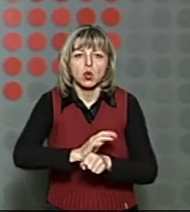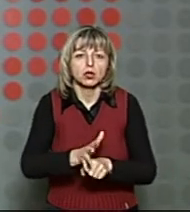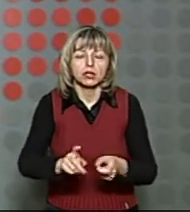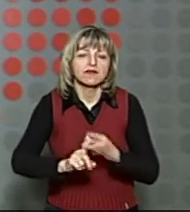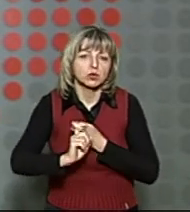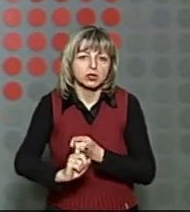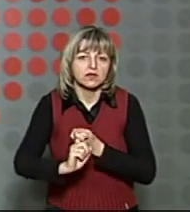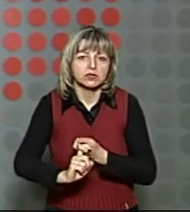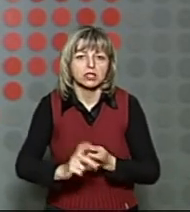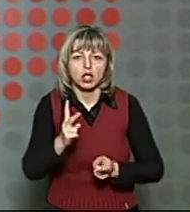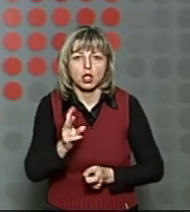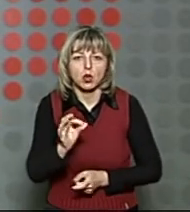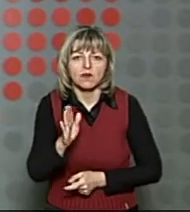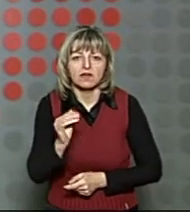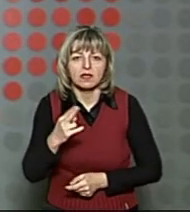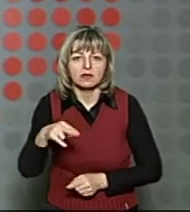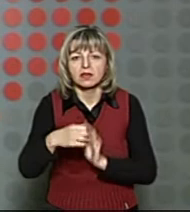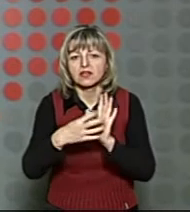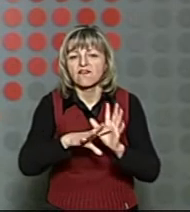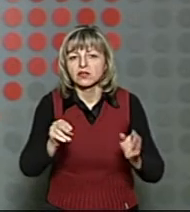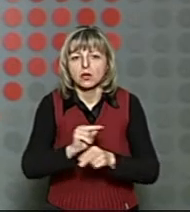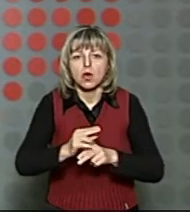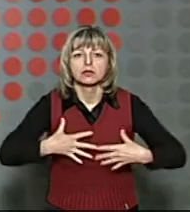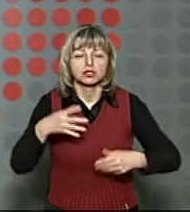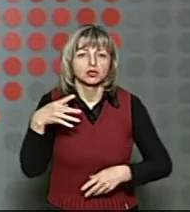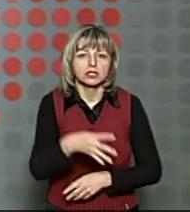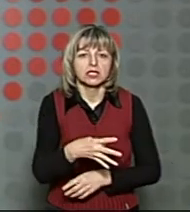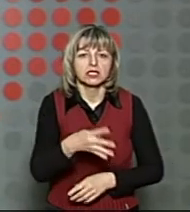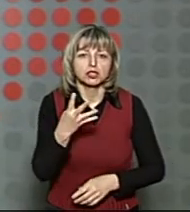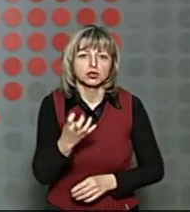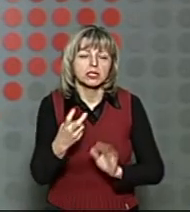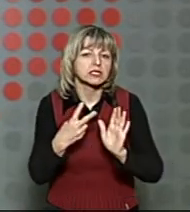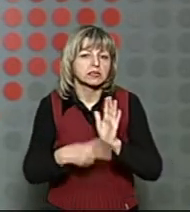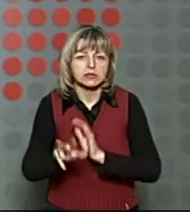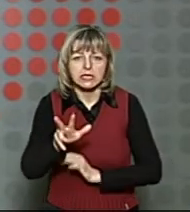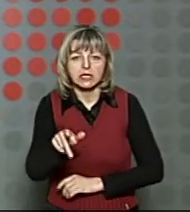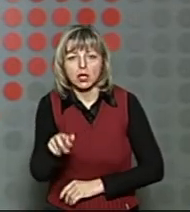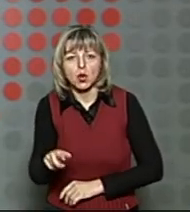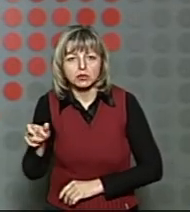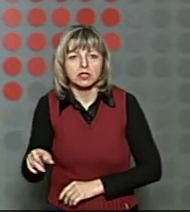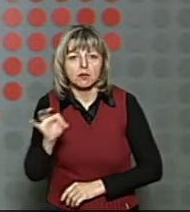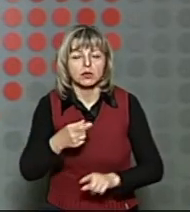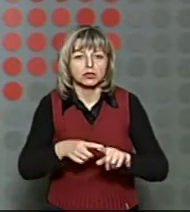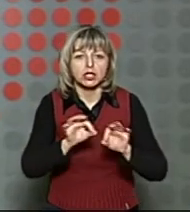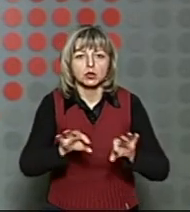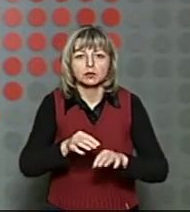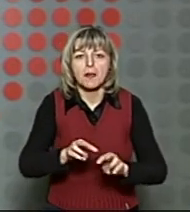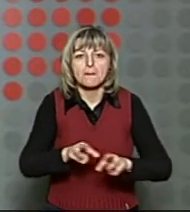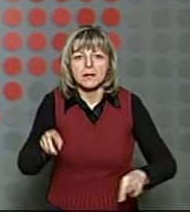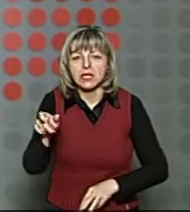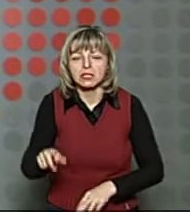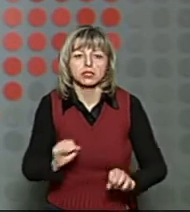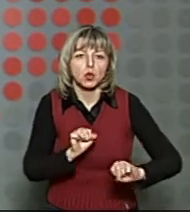коронавірусної інфекції COVID-19. Всього одужали 4 473 особи. Про це розповів міністр